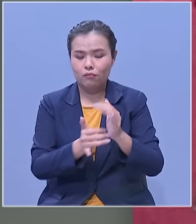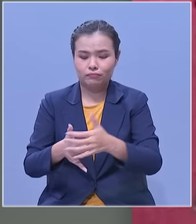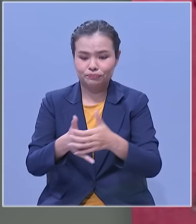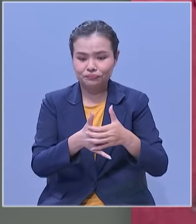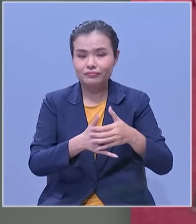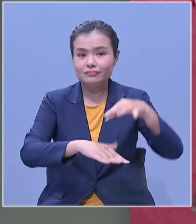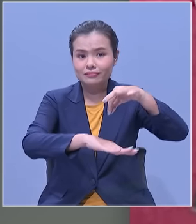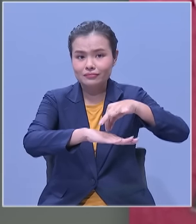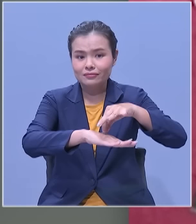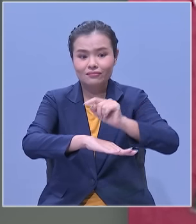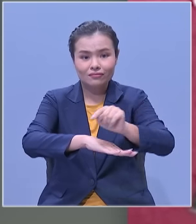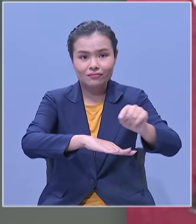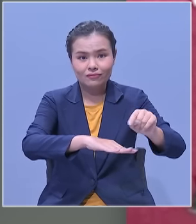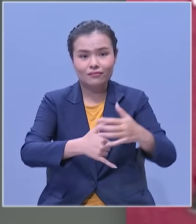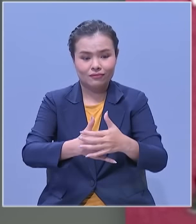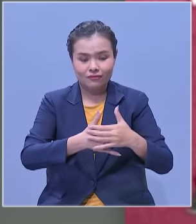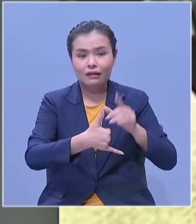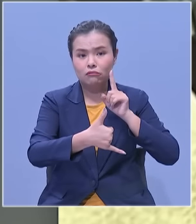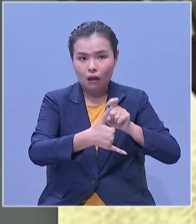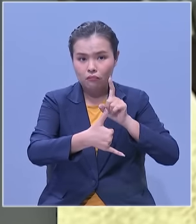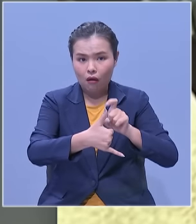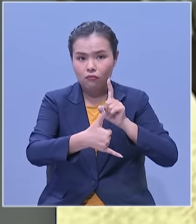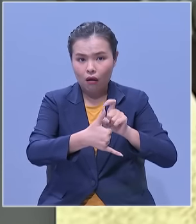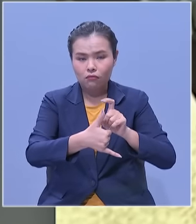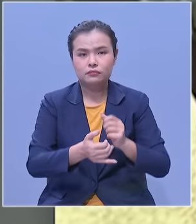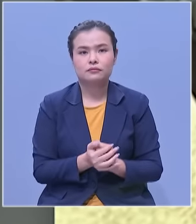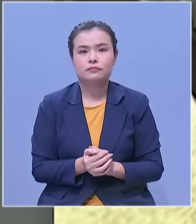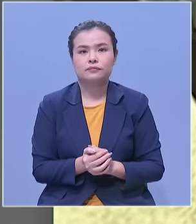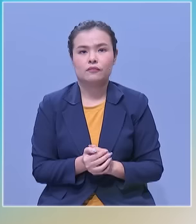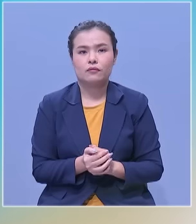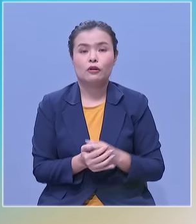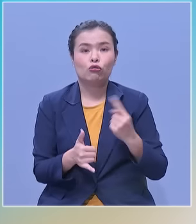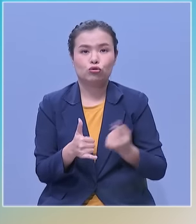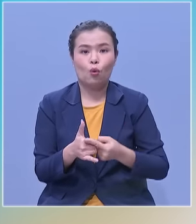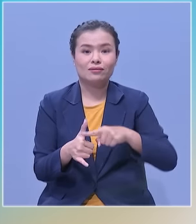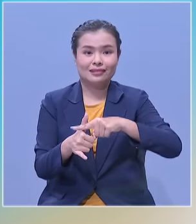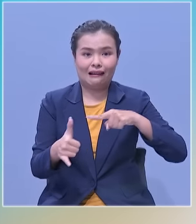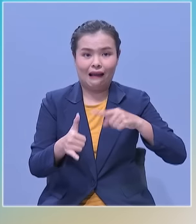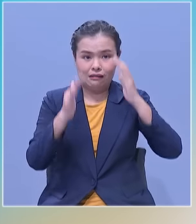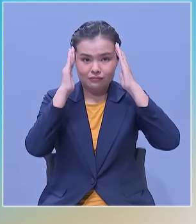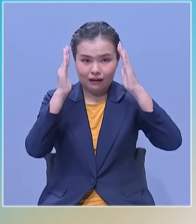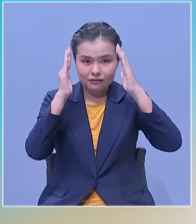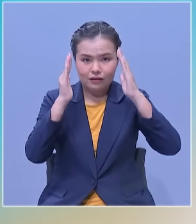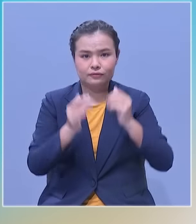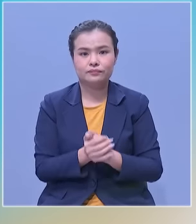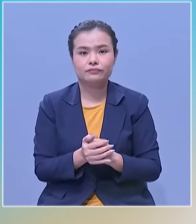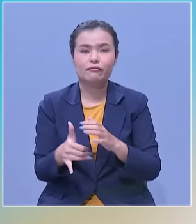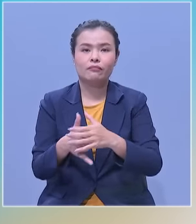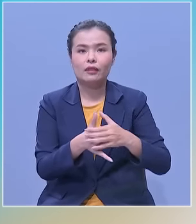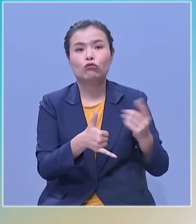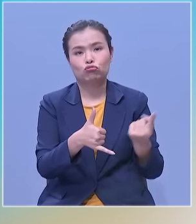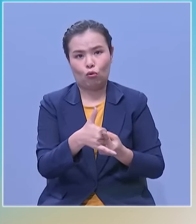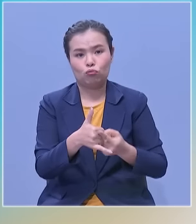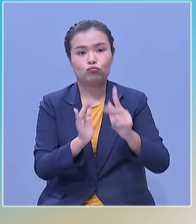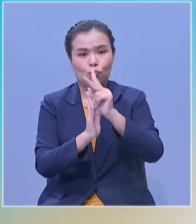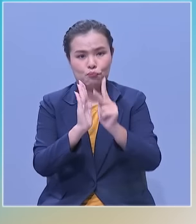ไปชี้จุดเกิดเหตุก่อนจะคุมตัวมาสอบคำอย่างละเอียดนะครับเบื้องต้นแจ้งหหาฆ่าคนตายโดยเจตนาคุมตัวดำเนินคดีต่อ